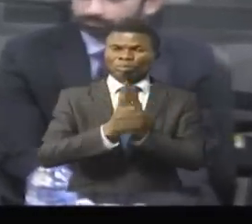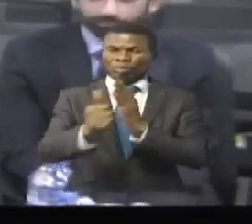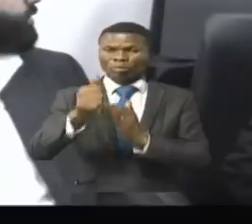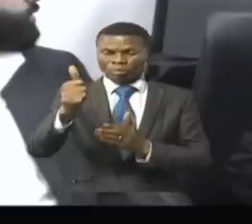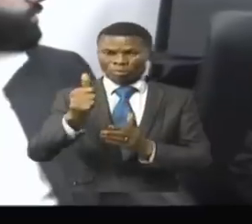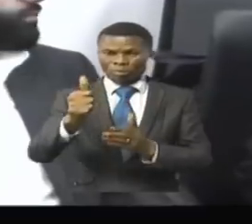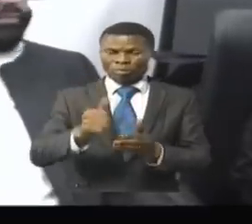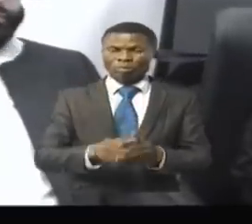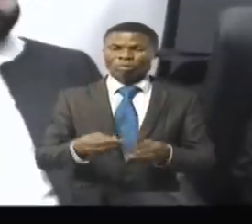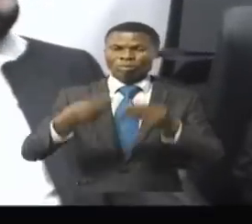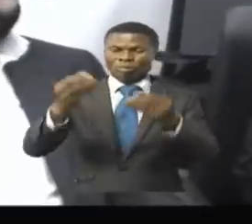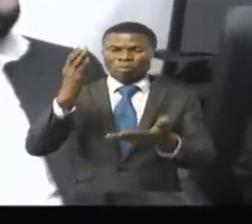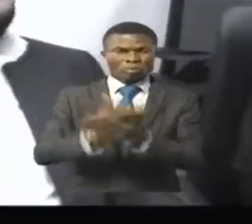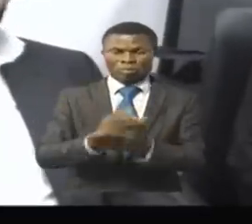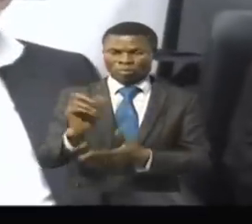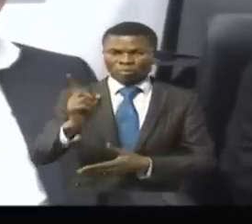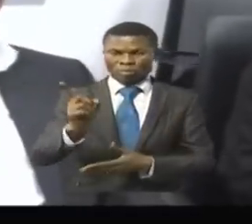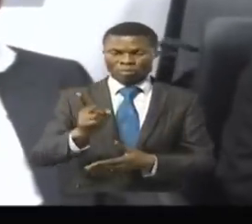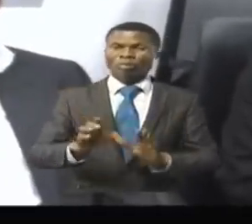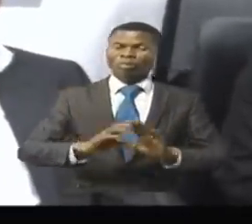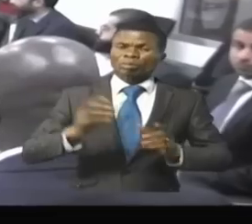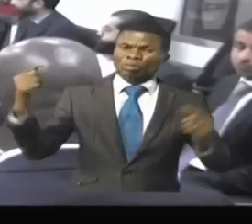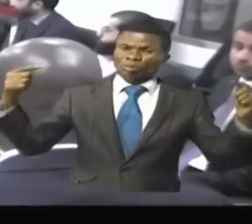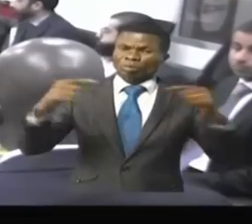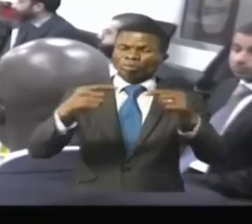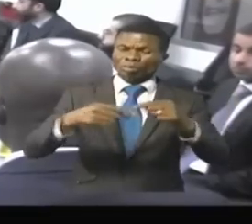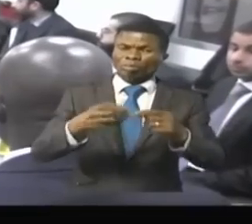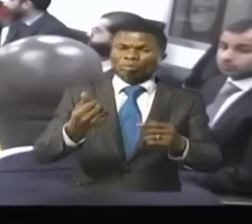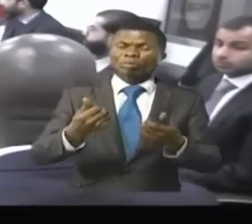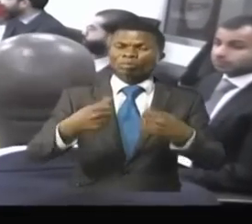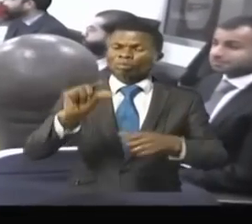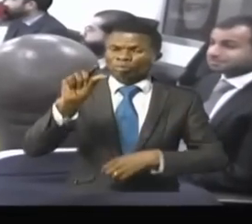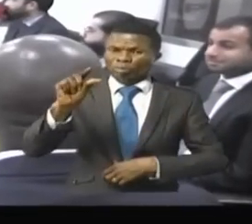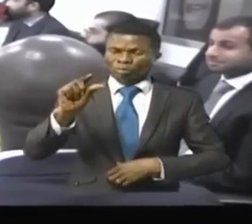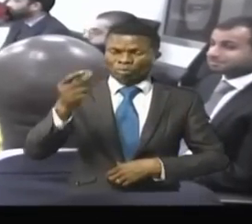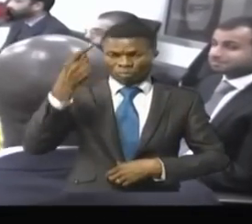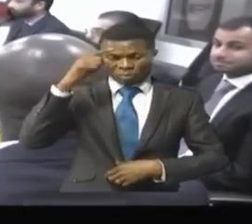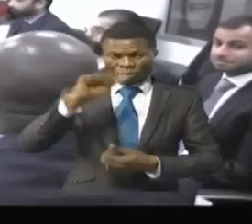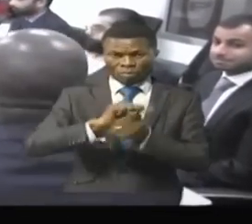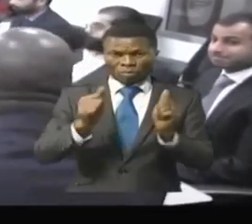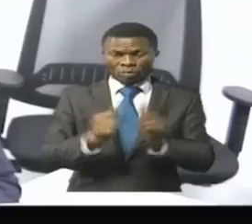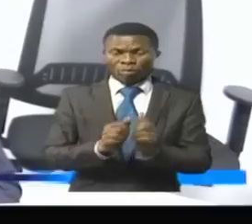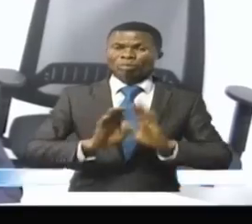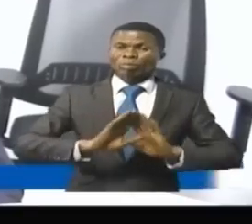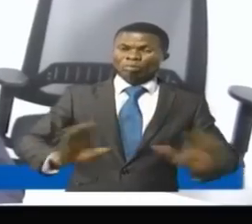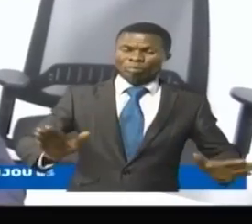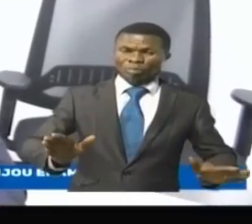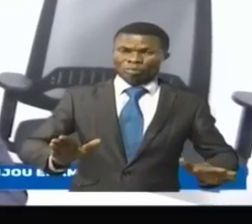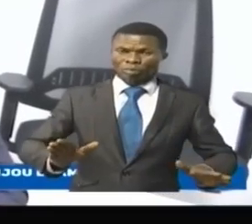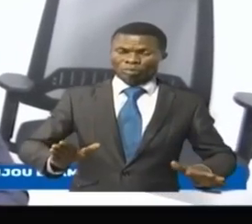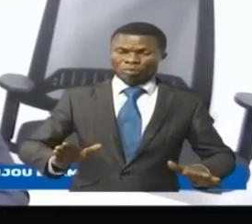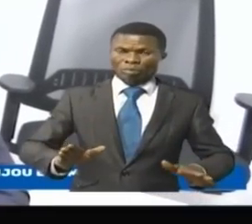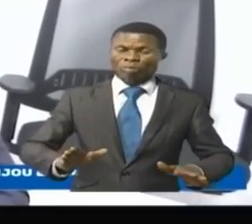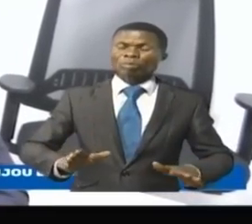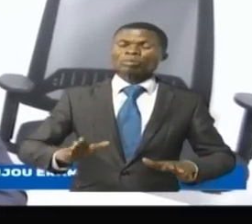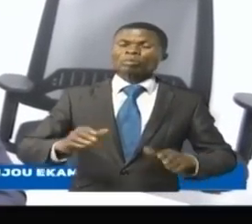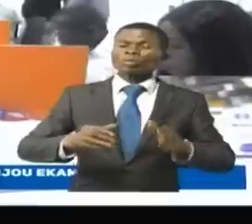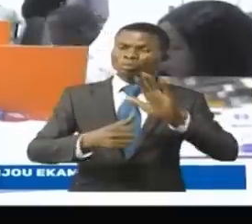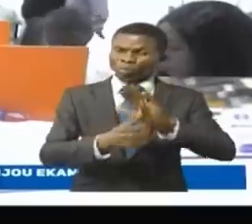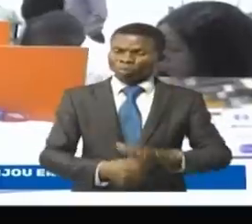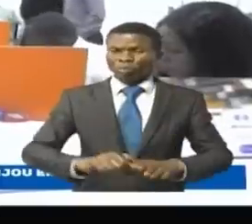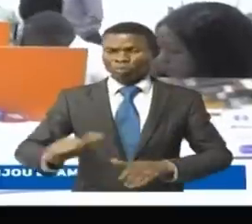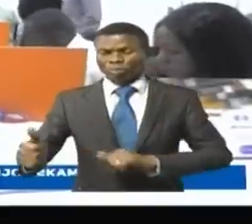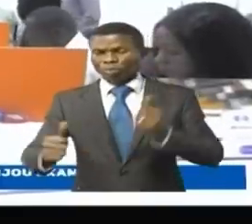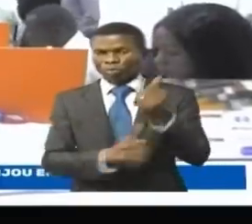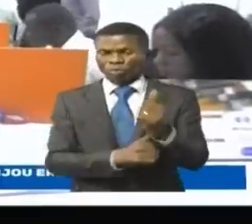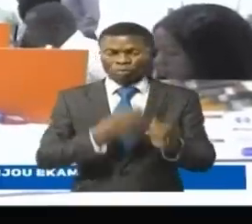offre ininterrompue, la compétitivité des prix face à la sous-région et la capacité de couvrir le marché intérieur. Une visite